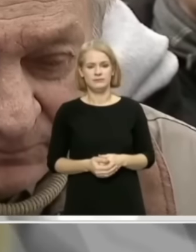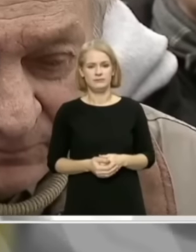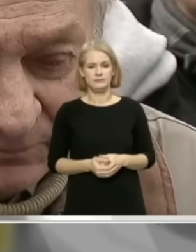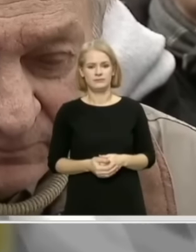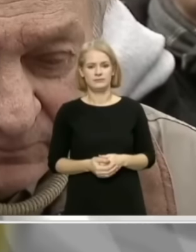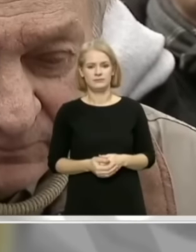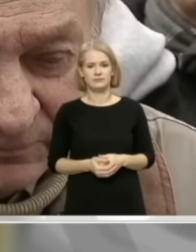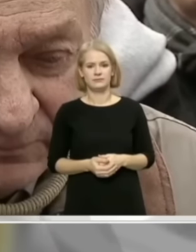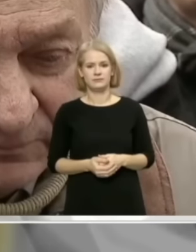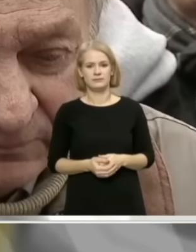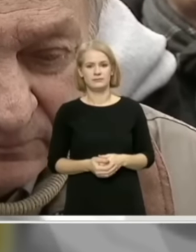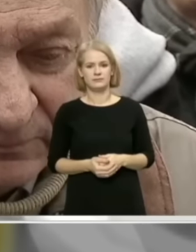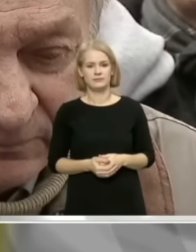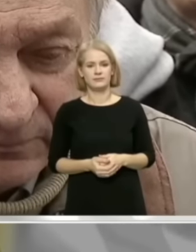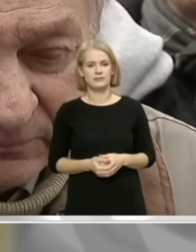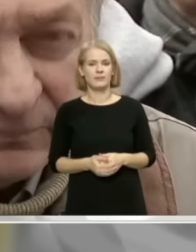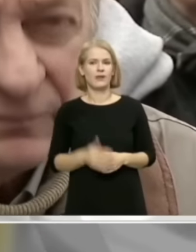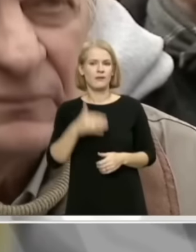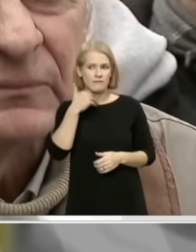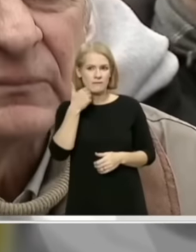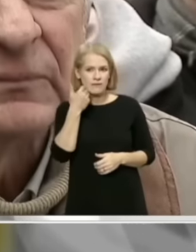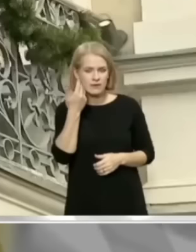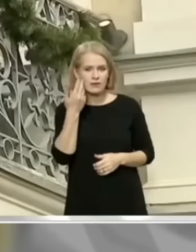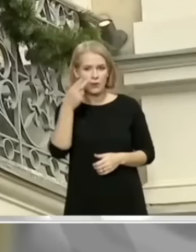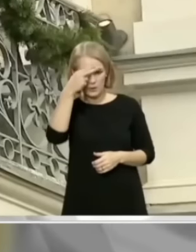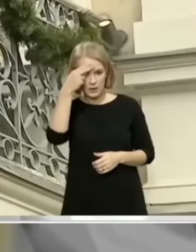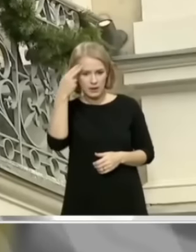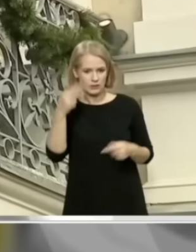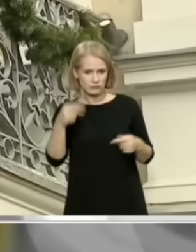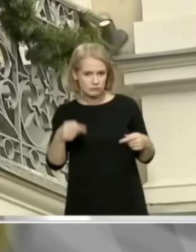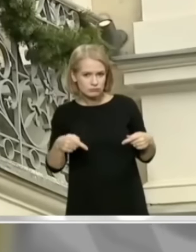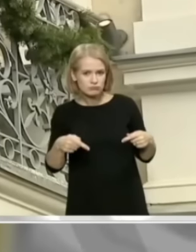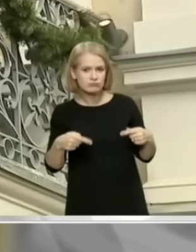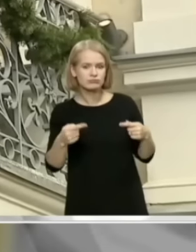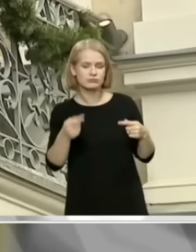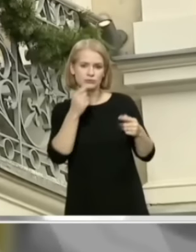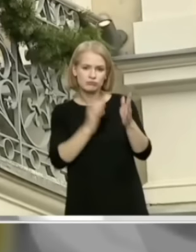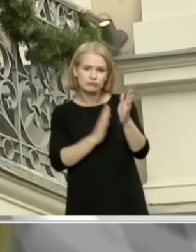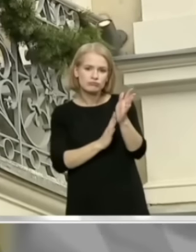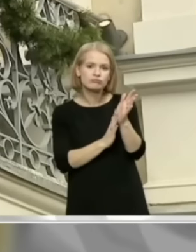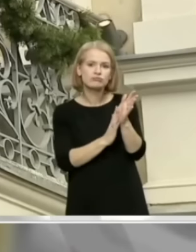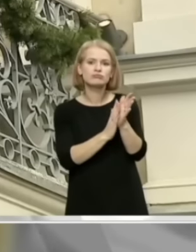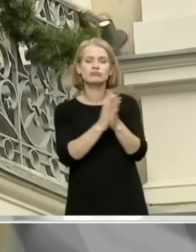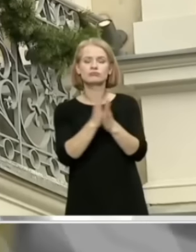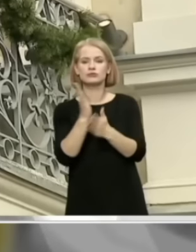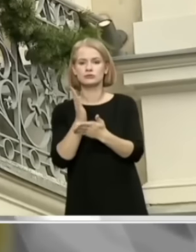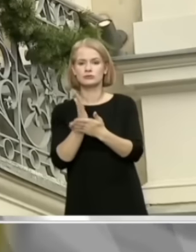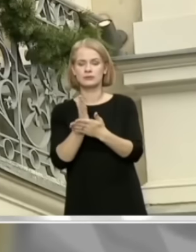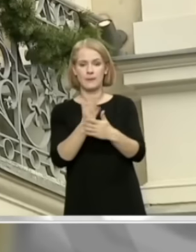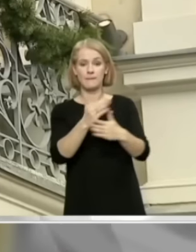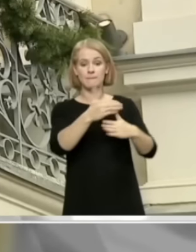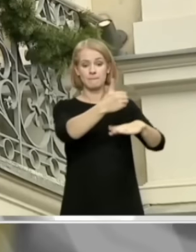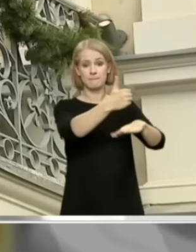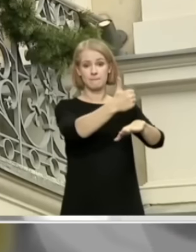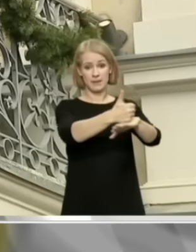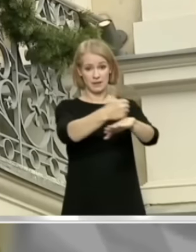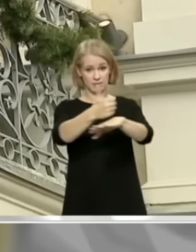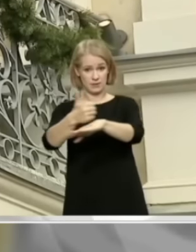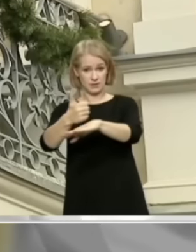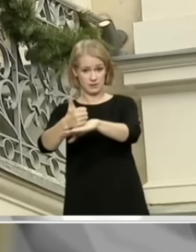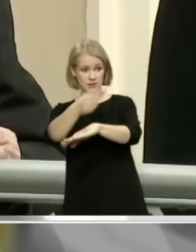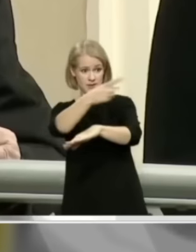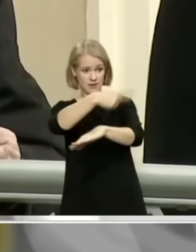Po to jau brendom, tobulėjom, radosi pirmininkams naujų